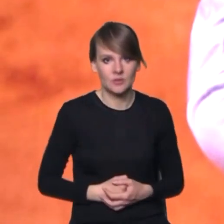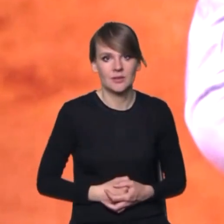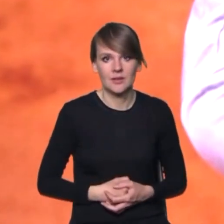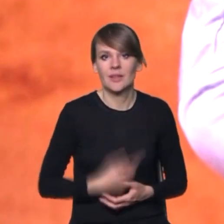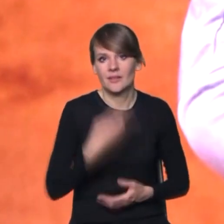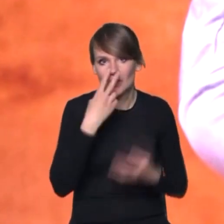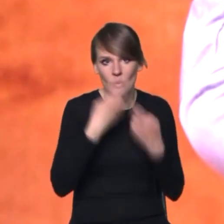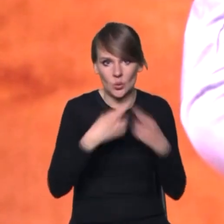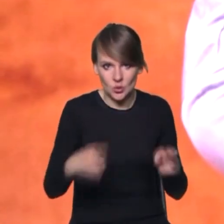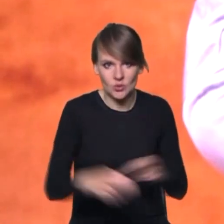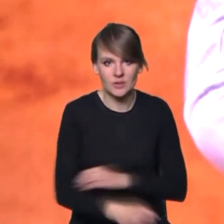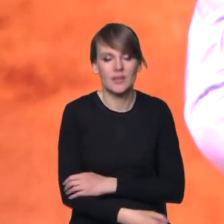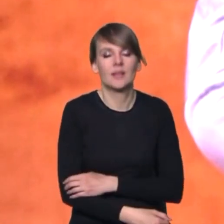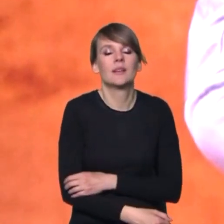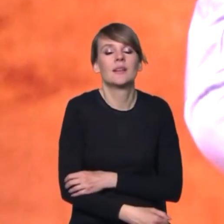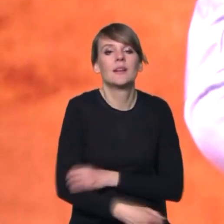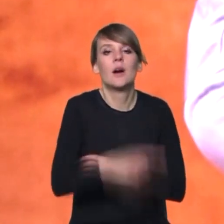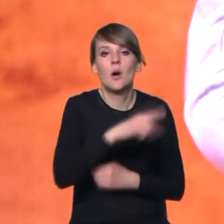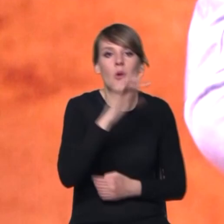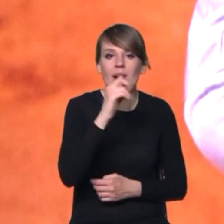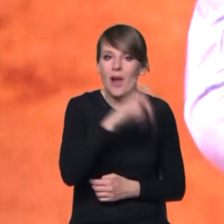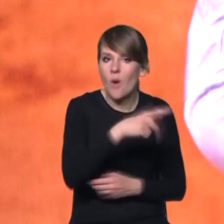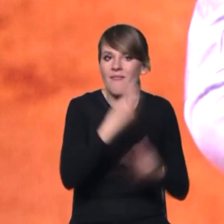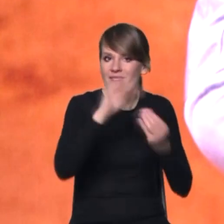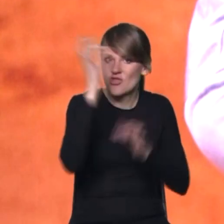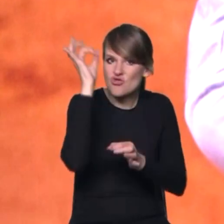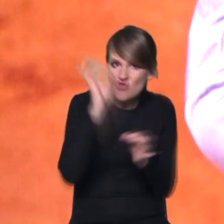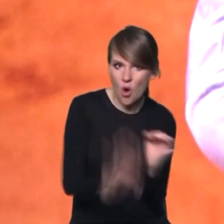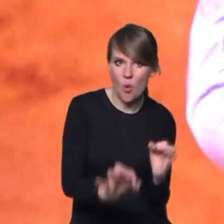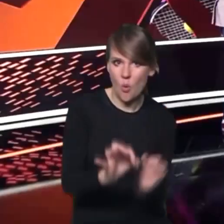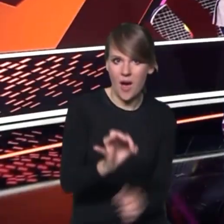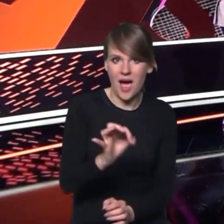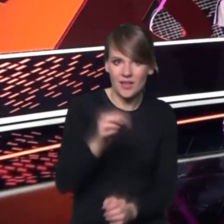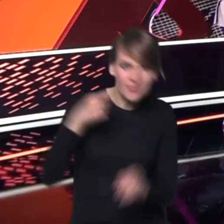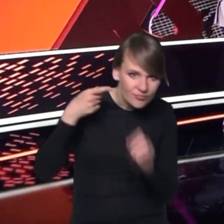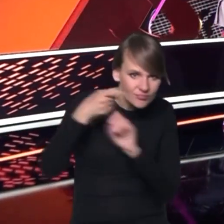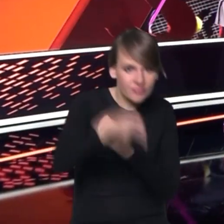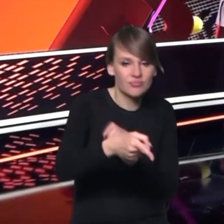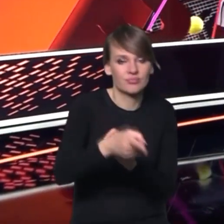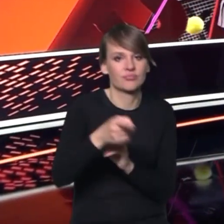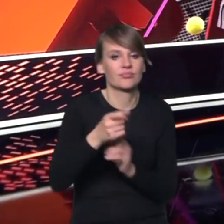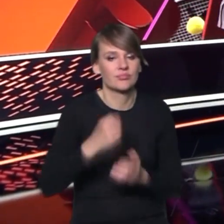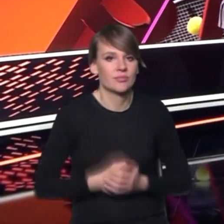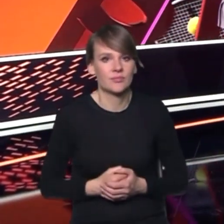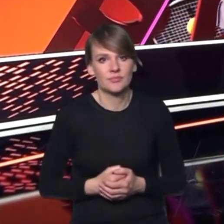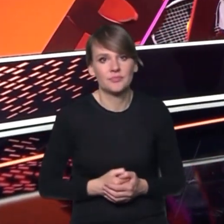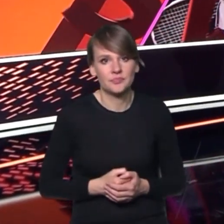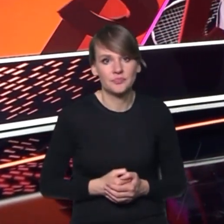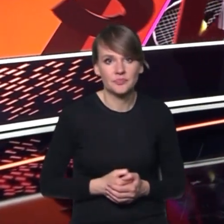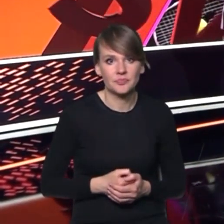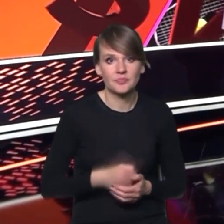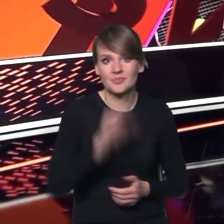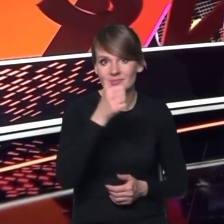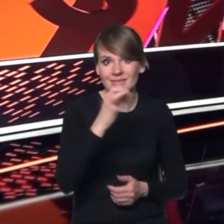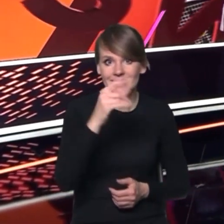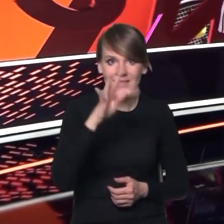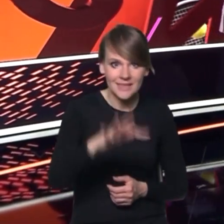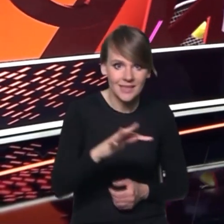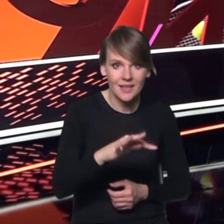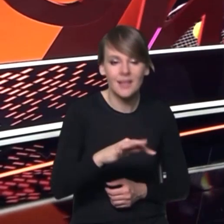różnica. Borna Koric był po prostu dokładniejszy, był precyzyjniej, bardziej precyzyjny i w pierwszym secie w